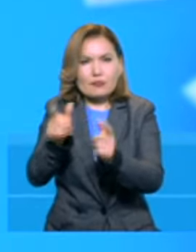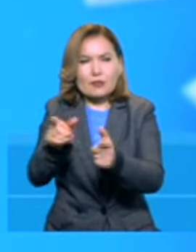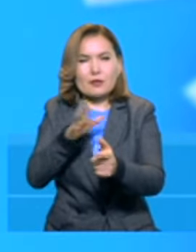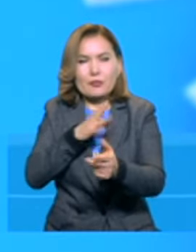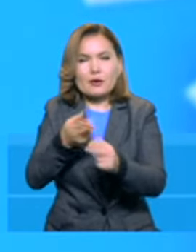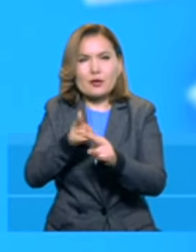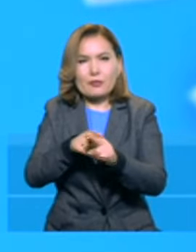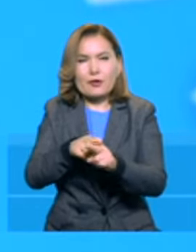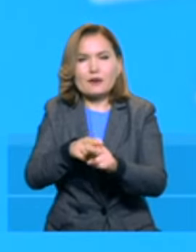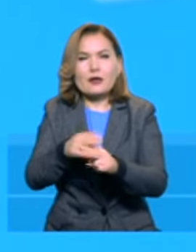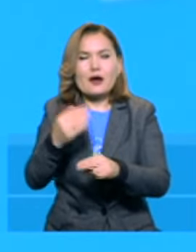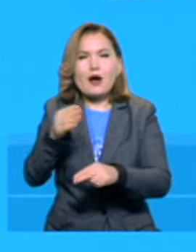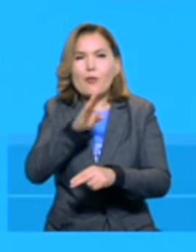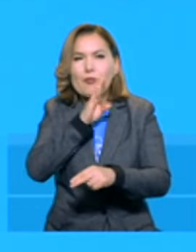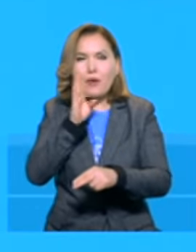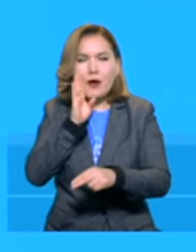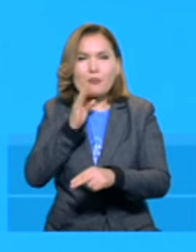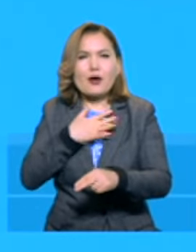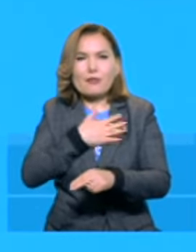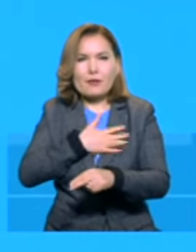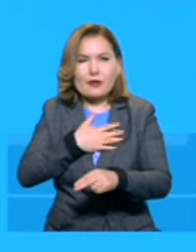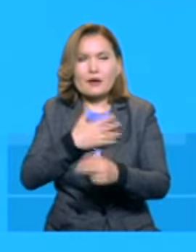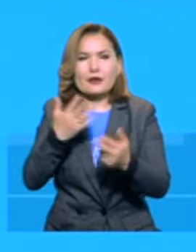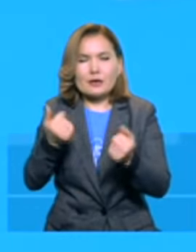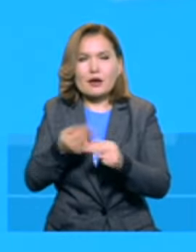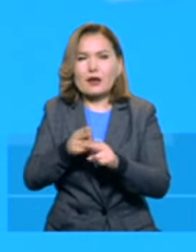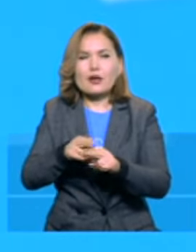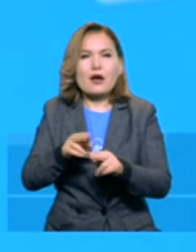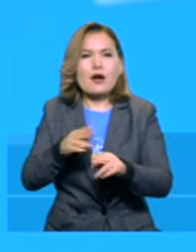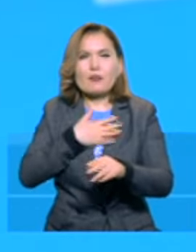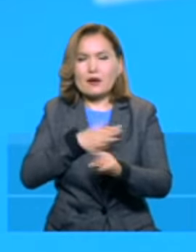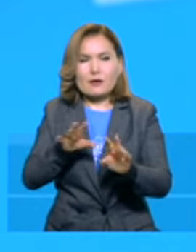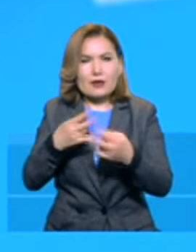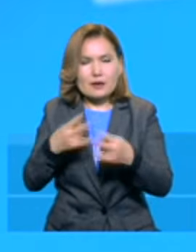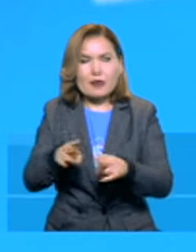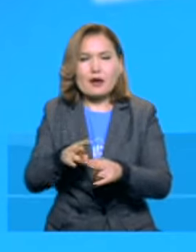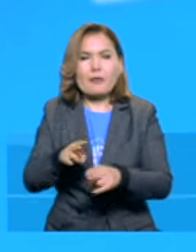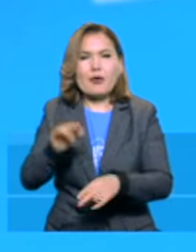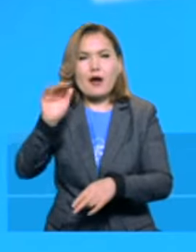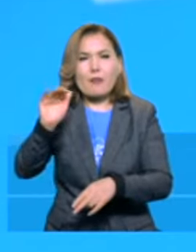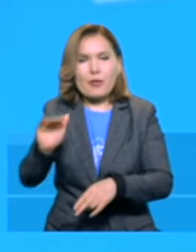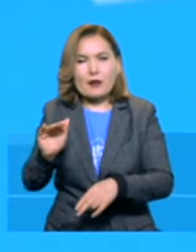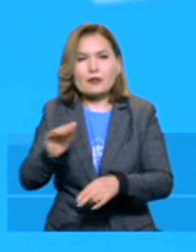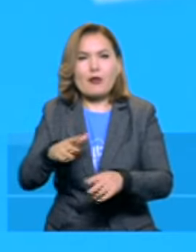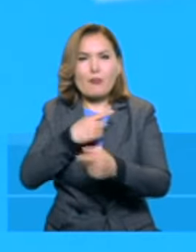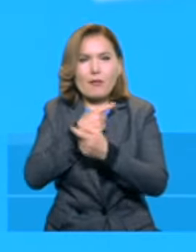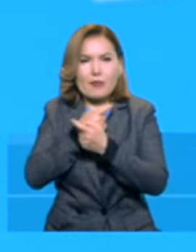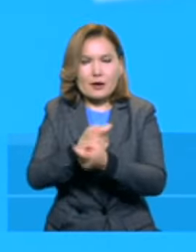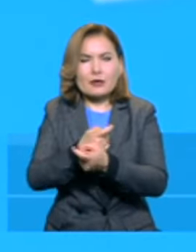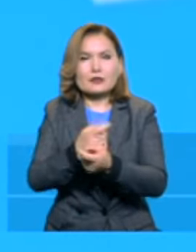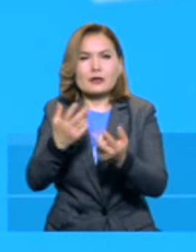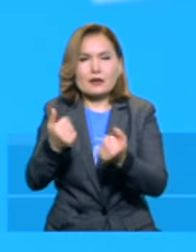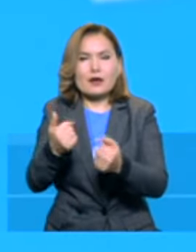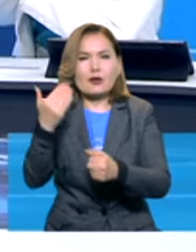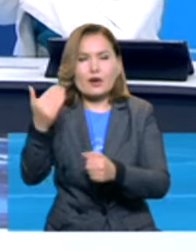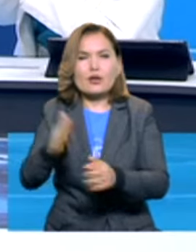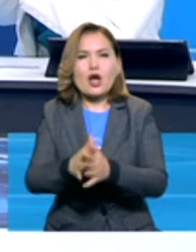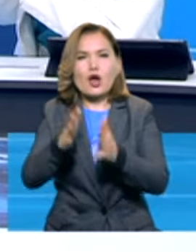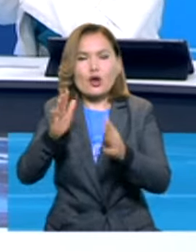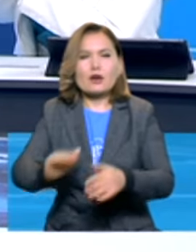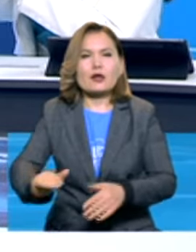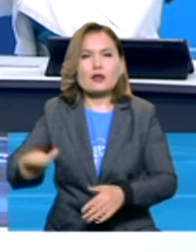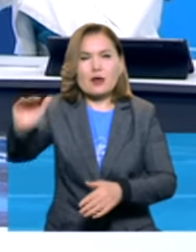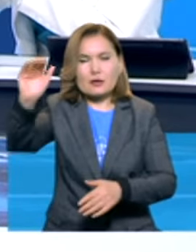ханымның көзі мөлдіреп тұр, уайымдап қобалжып тұр. Қобалжымаңыз, балапаныңыз батыр, үлкен